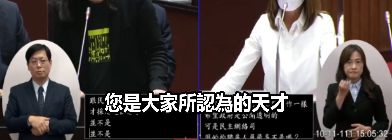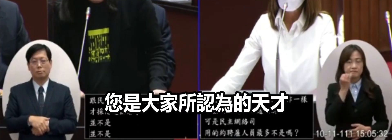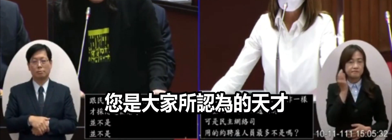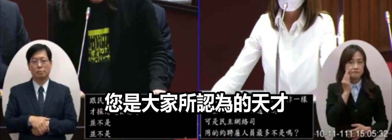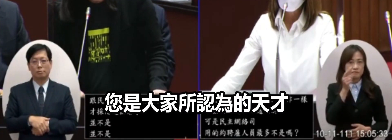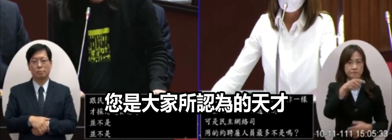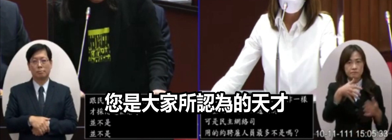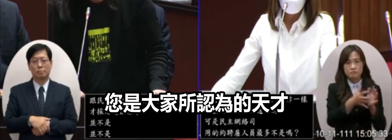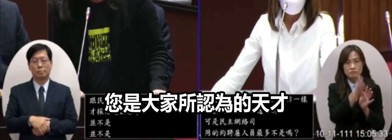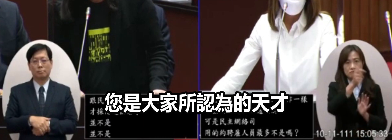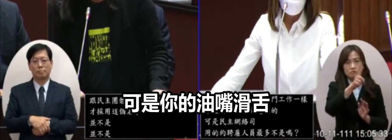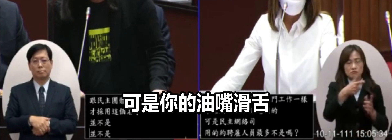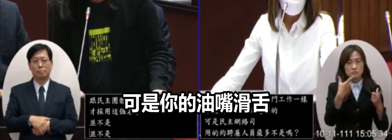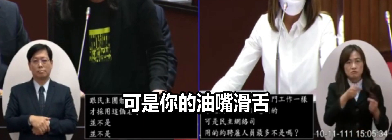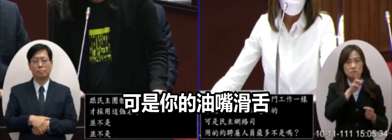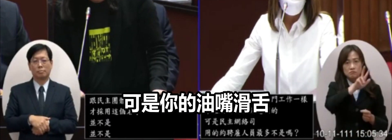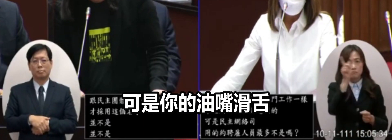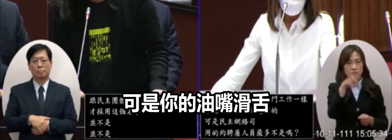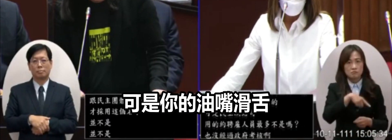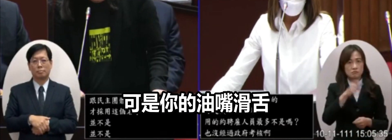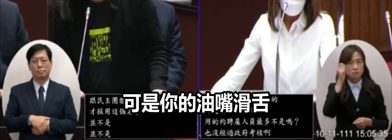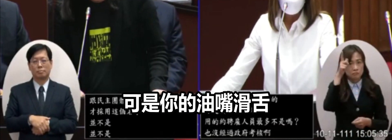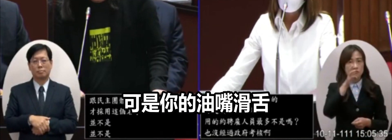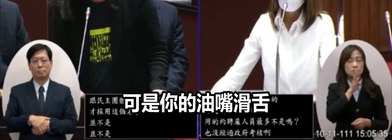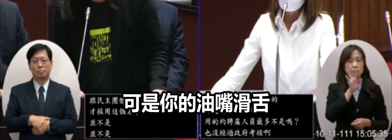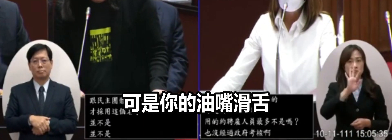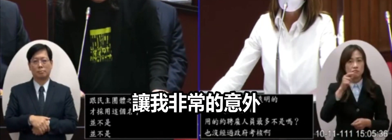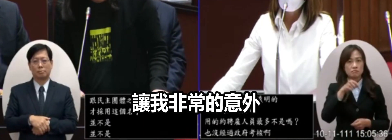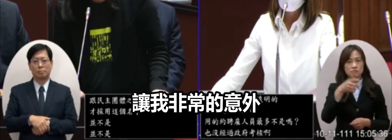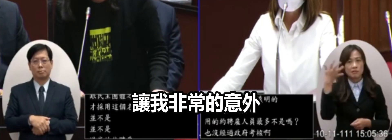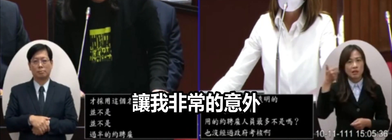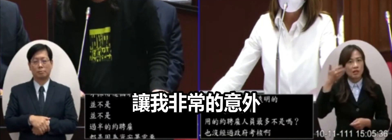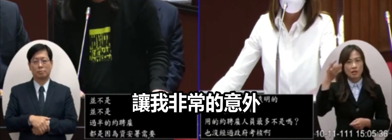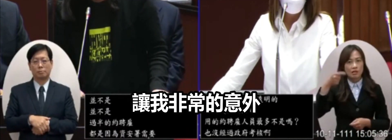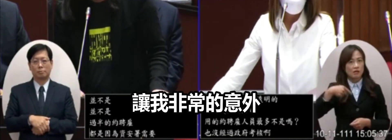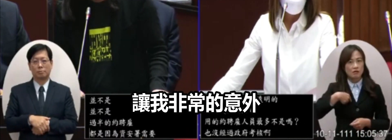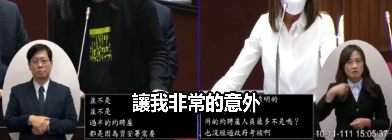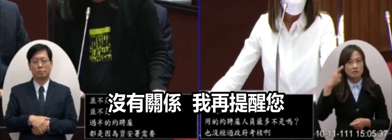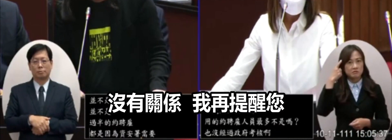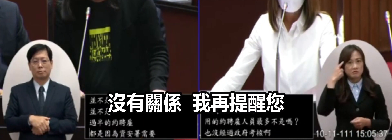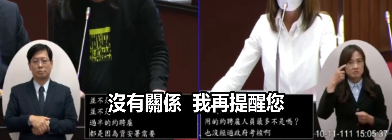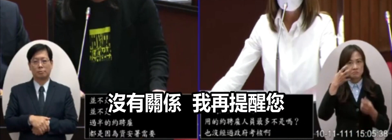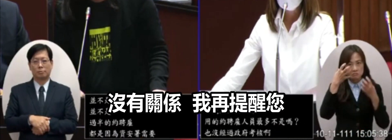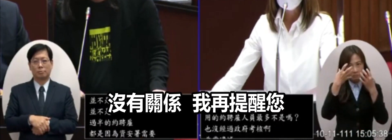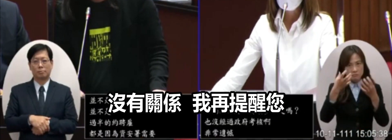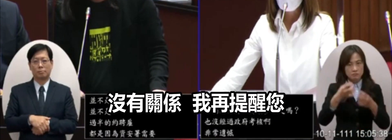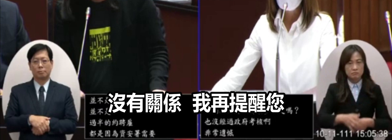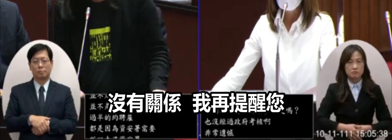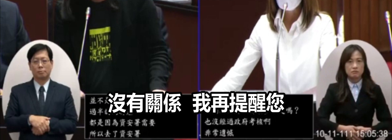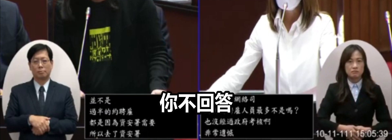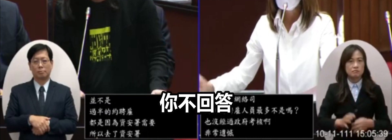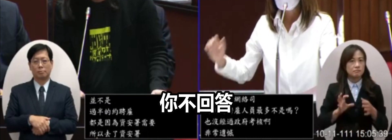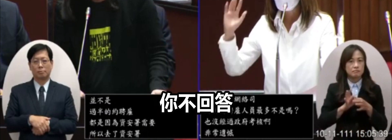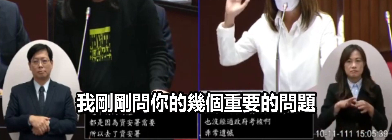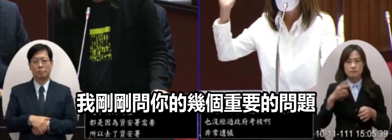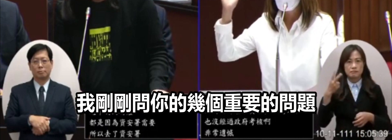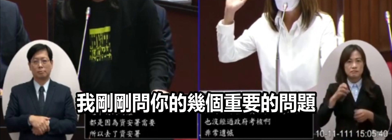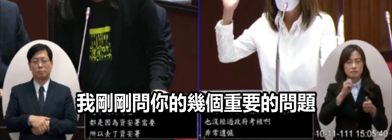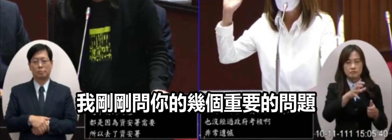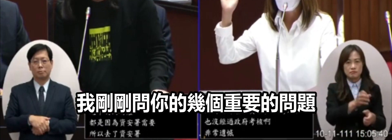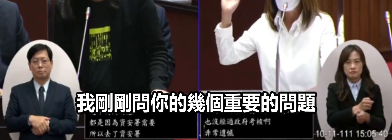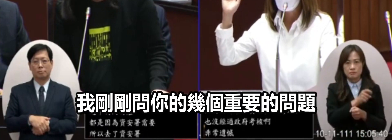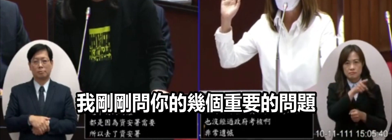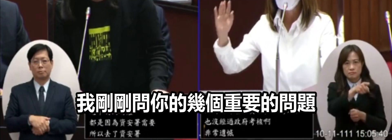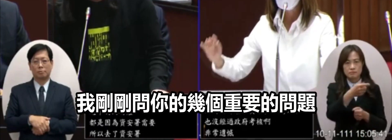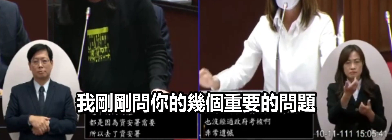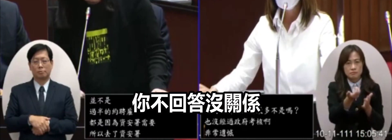是大家所认为的天才哦，可是你的这个油嘴滑舌让我非常的意外。那没有关系，我再提醒你，你不回答我刚刚